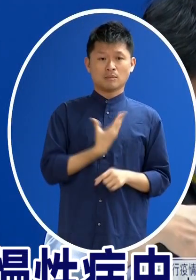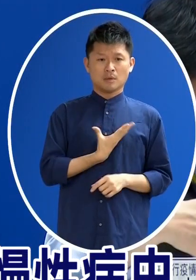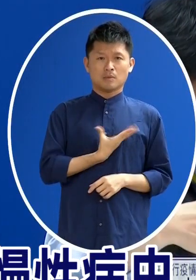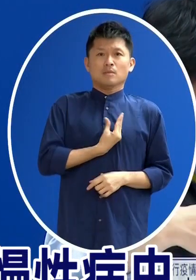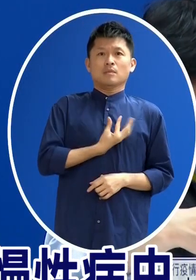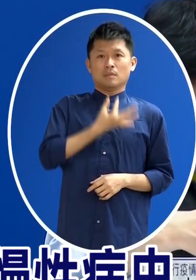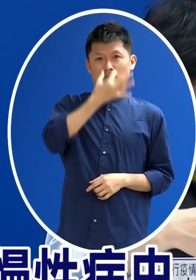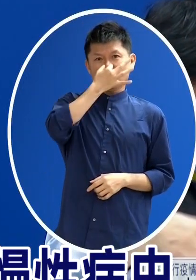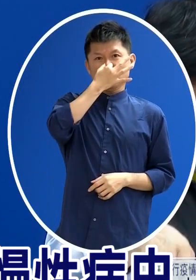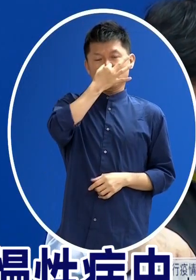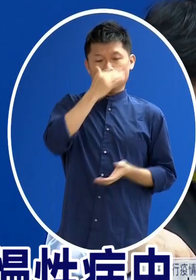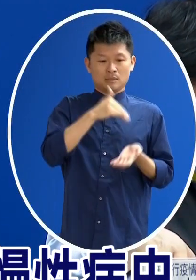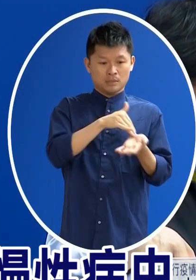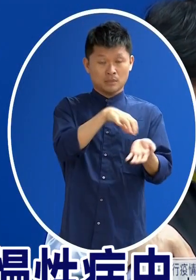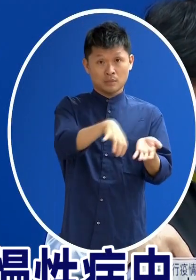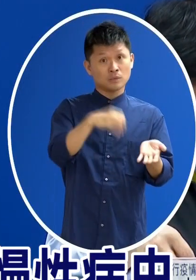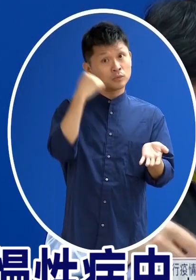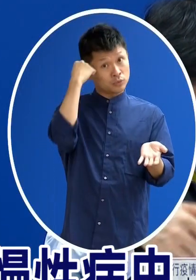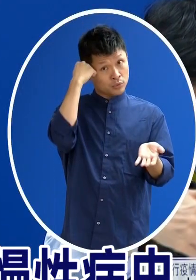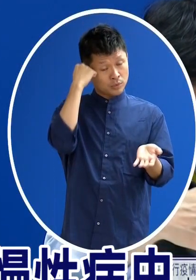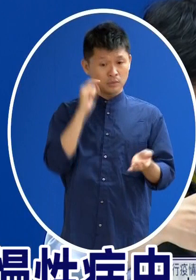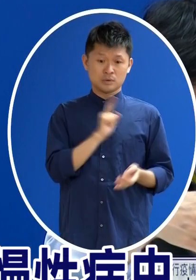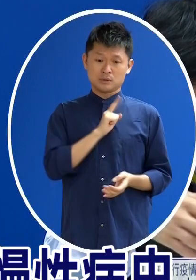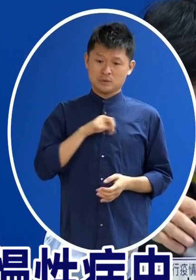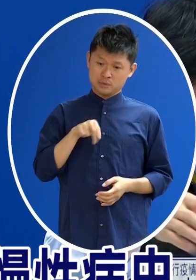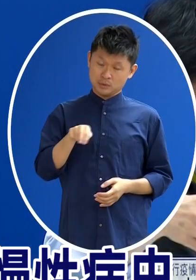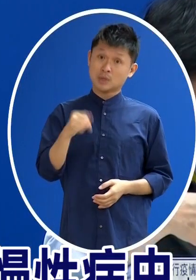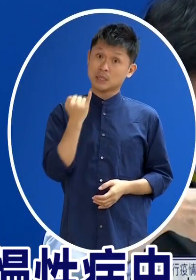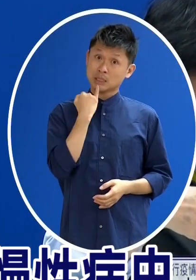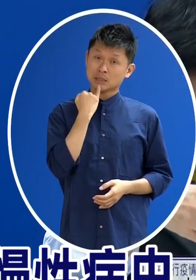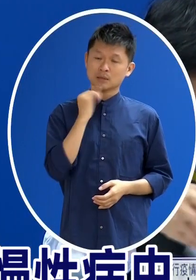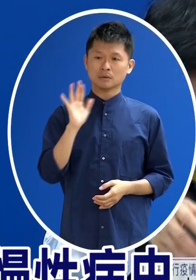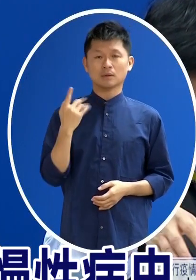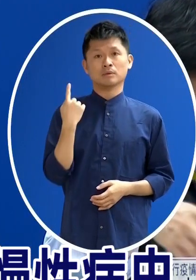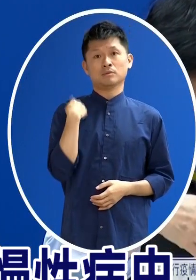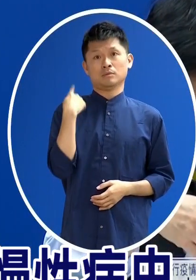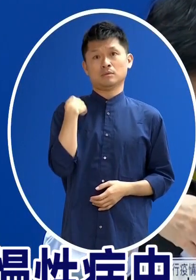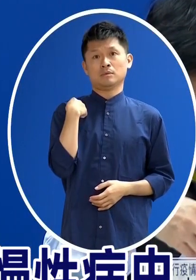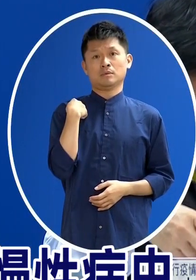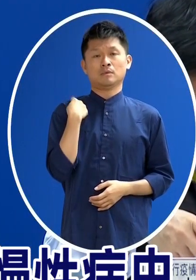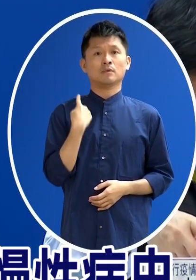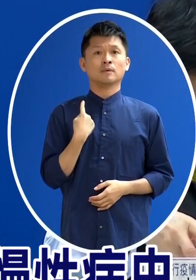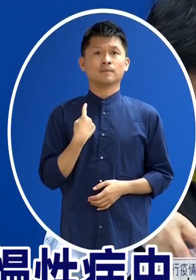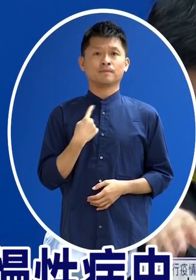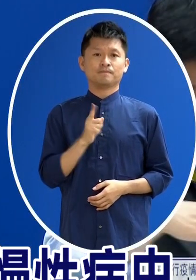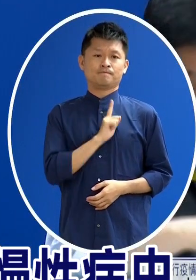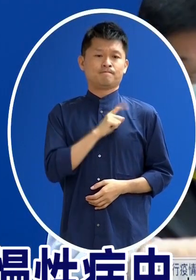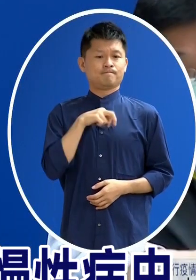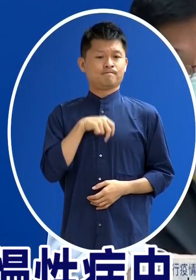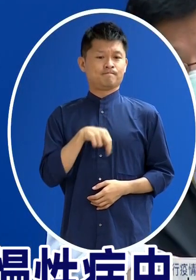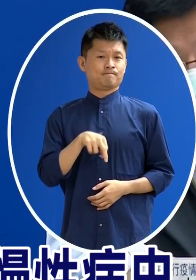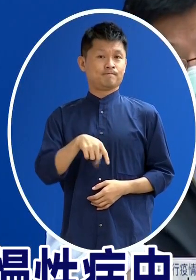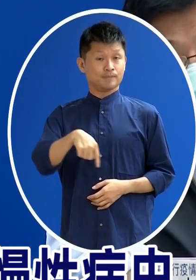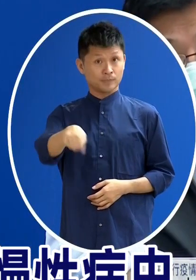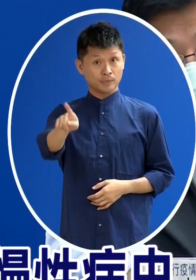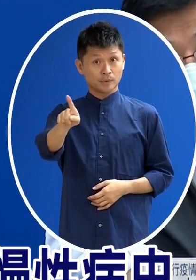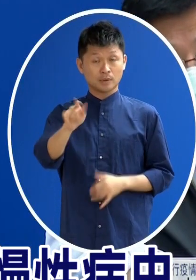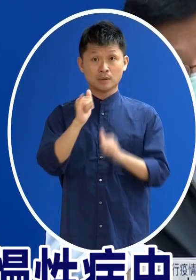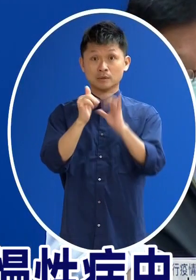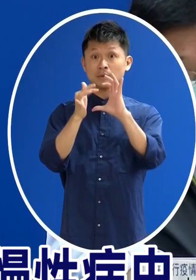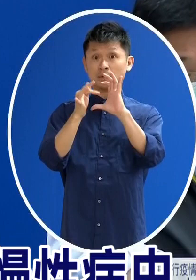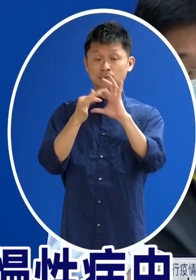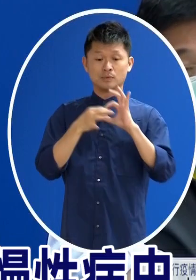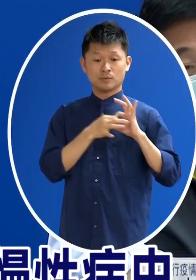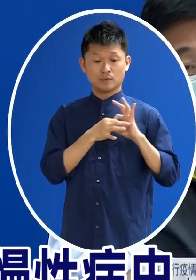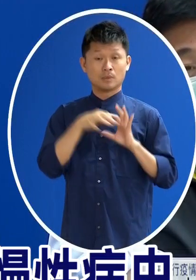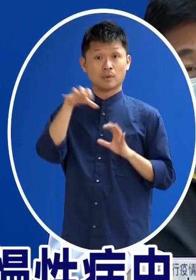院、他可以自行走路，那就是昨天他有自行去这个社区的